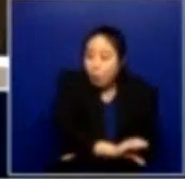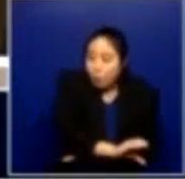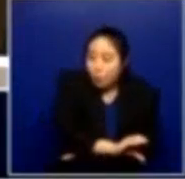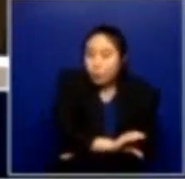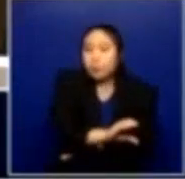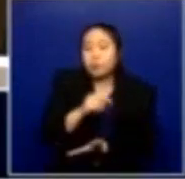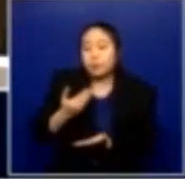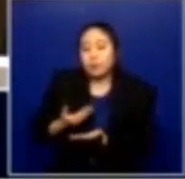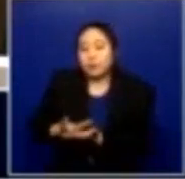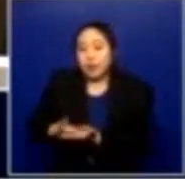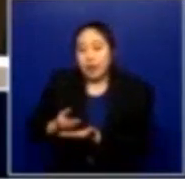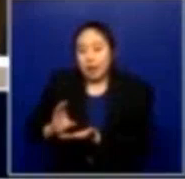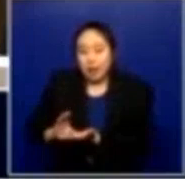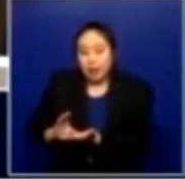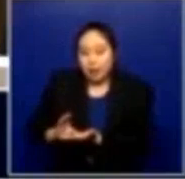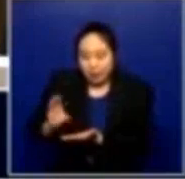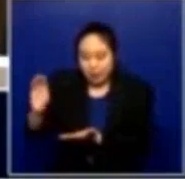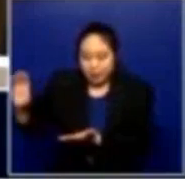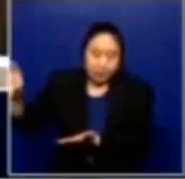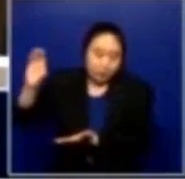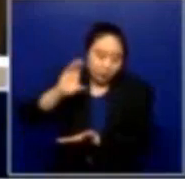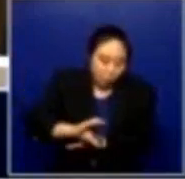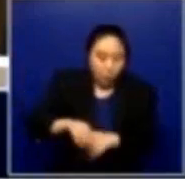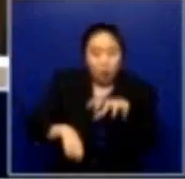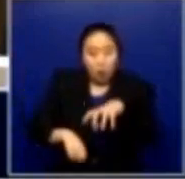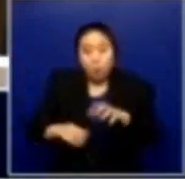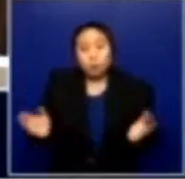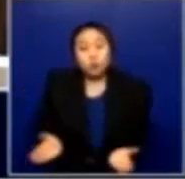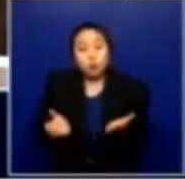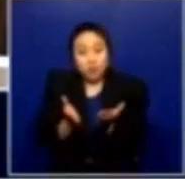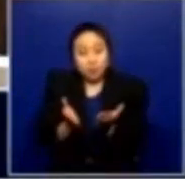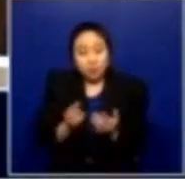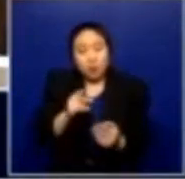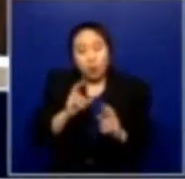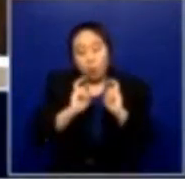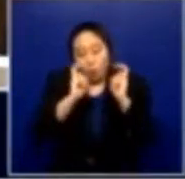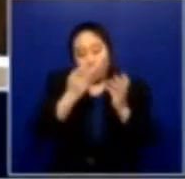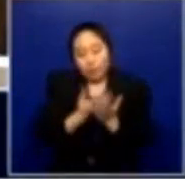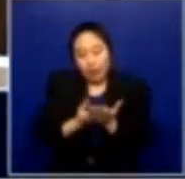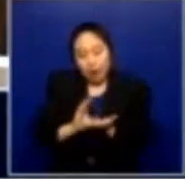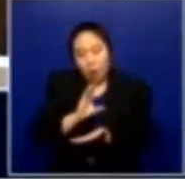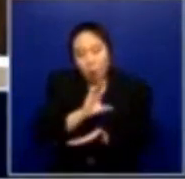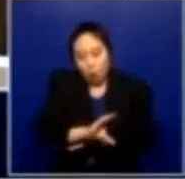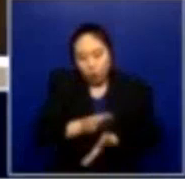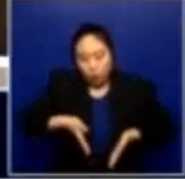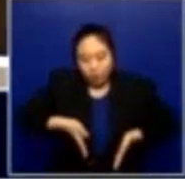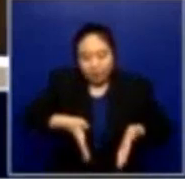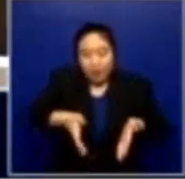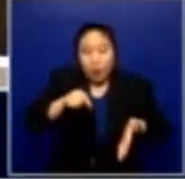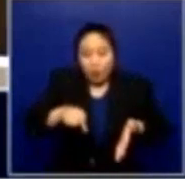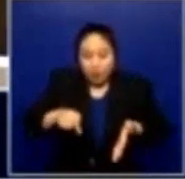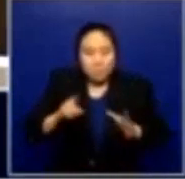ผ่านไปยังกรมส่งเสริมการปกครองท้องถิ่นในหมวดของงบประมาณเงินอุดหนุนเฉพาะกิจประเภทถนนถ่ายโอน